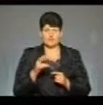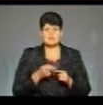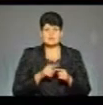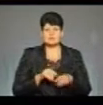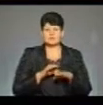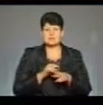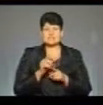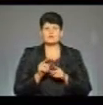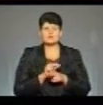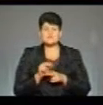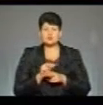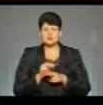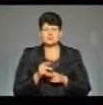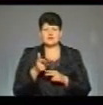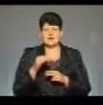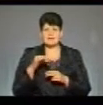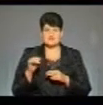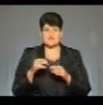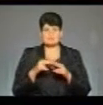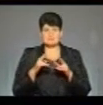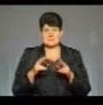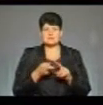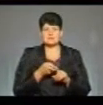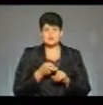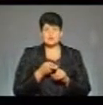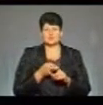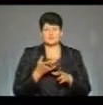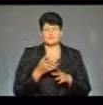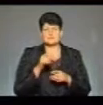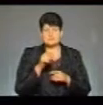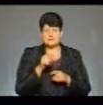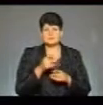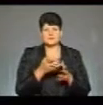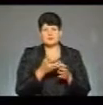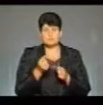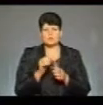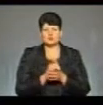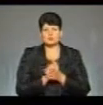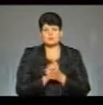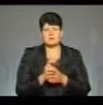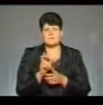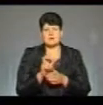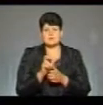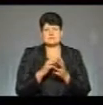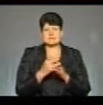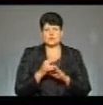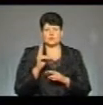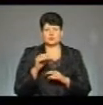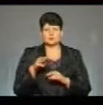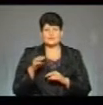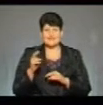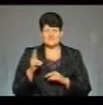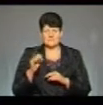час реконструкції Гаївського мосту. Через водопровід воду отримують споживачі мікрорайонів Дружба, Березовиця та сіл Кутківці,